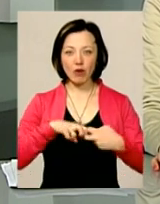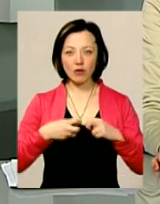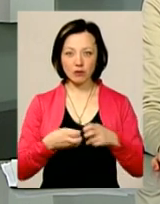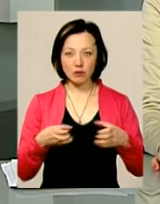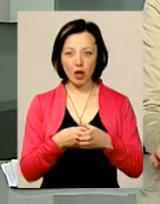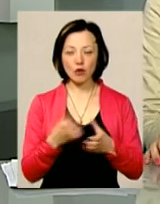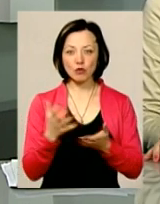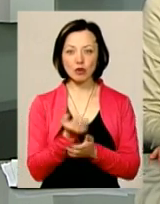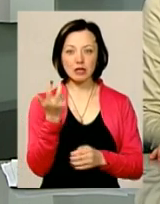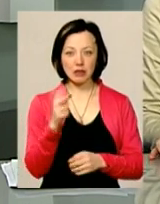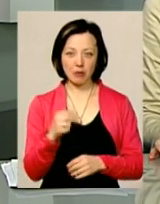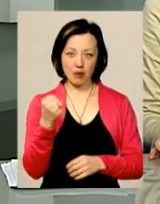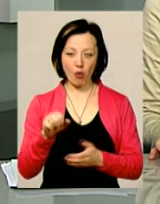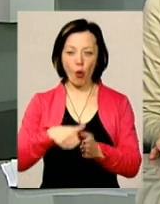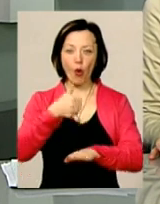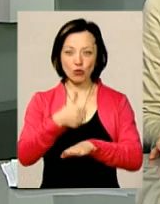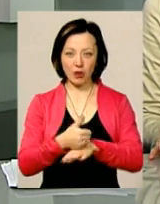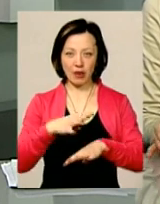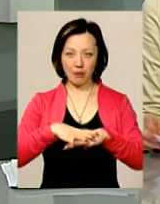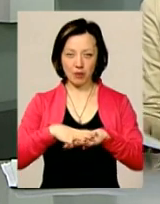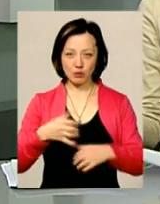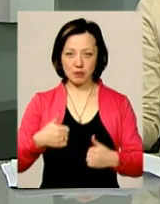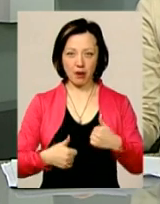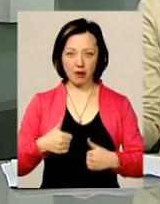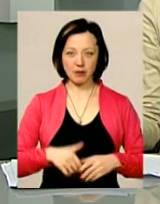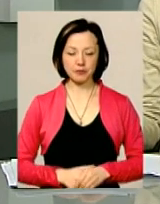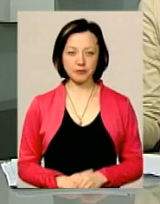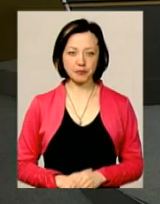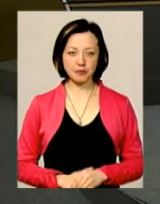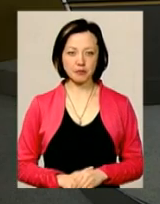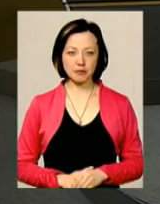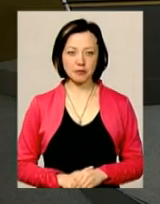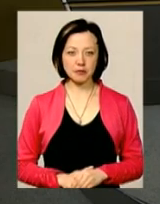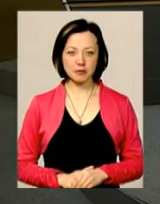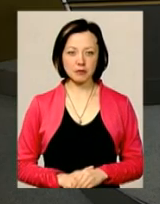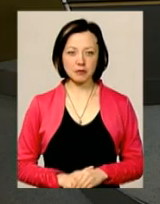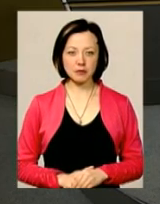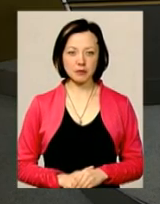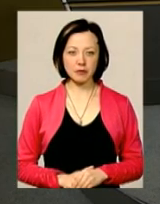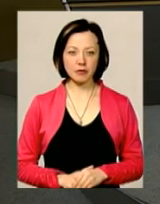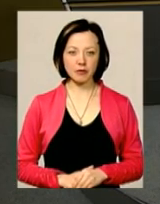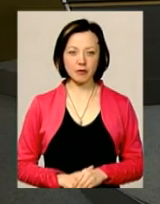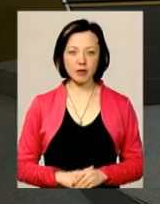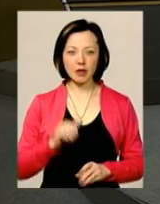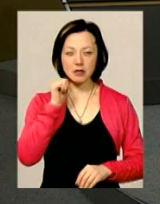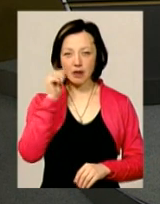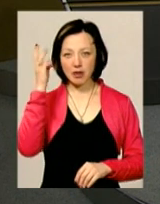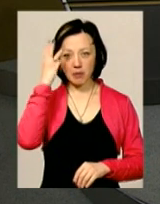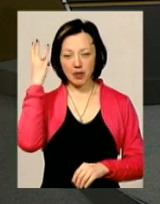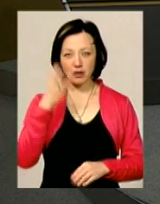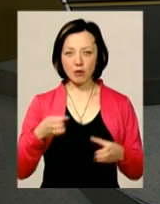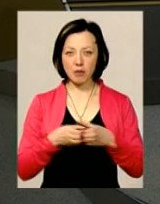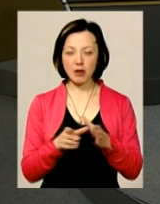здобули 3 перемоги та очолили турнірну таблицю змагань. Завтра Хмельницьке Поділля зіграє матч-спаринг з